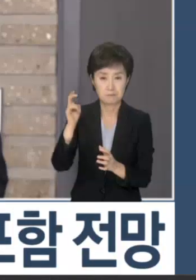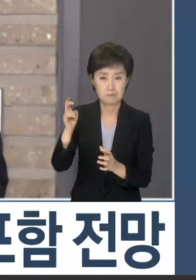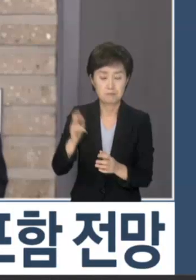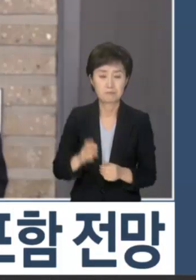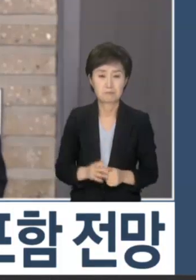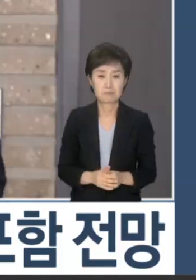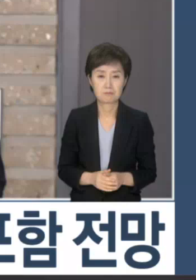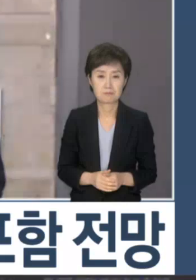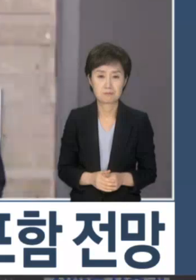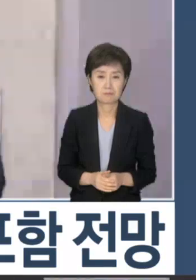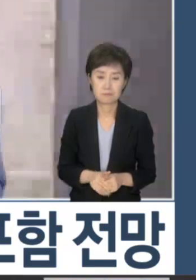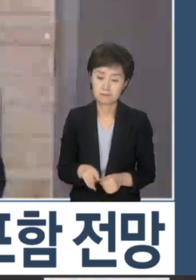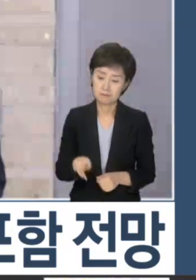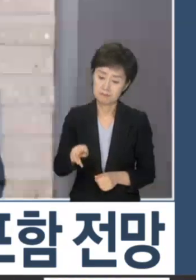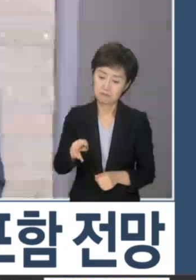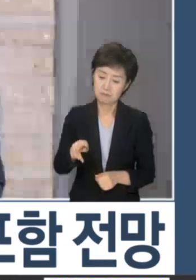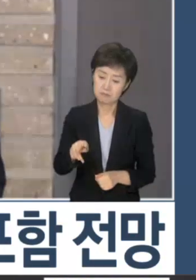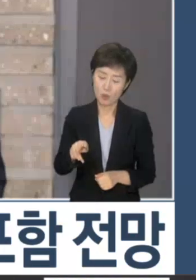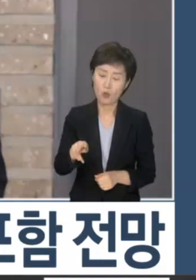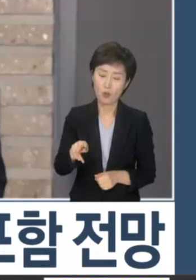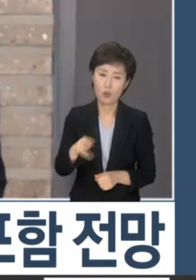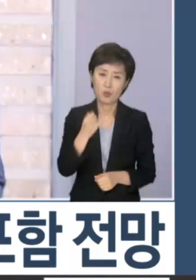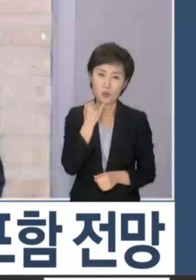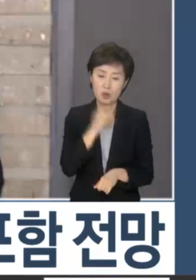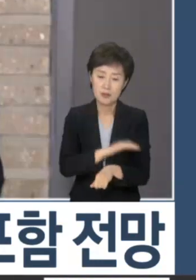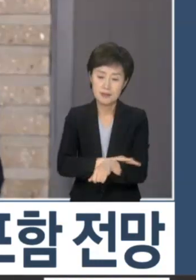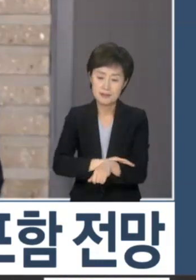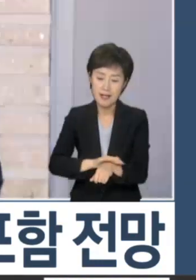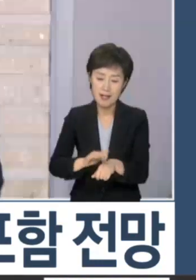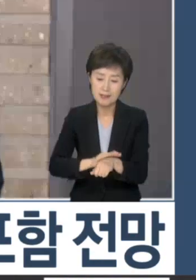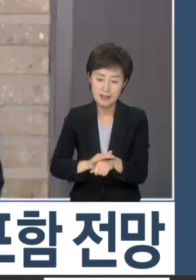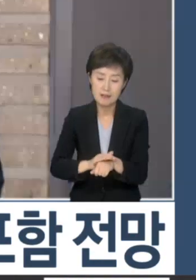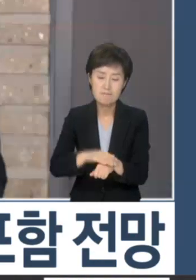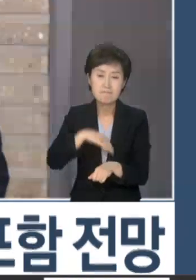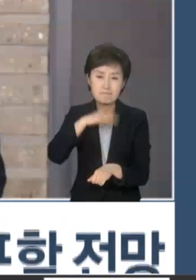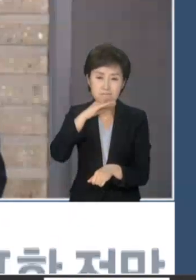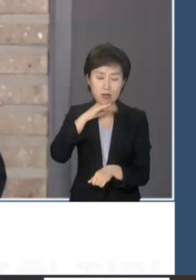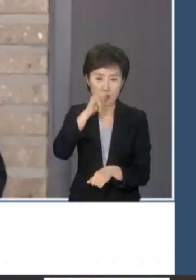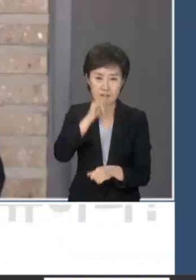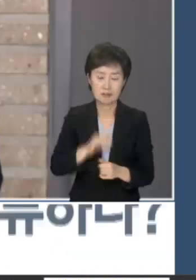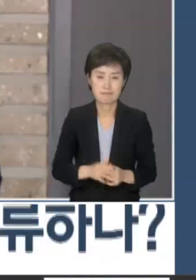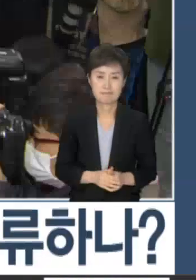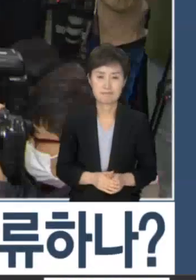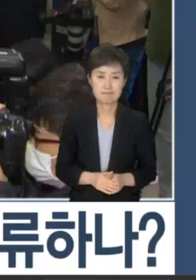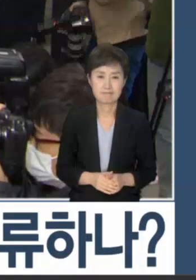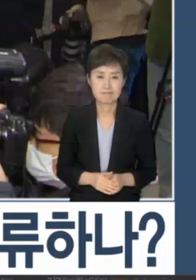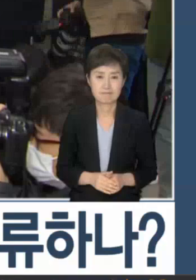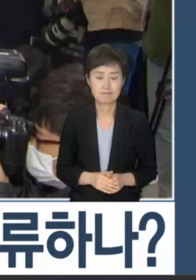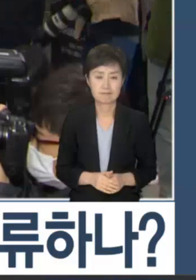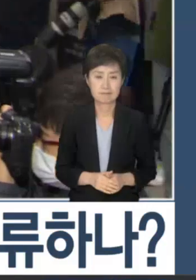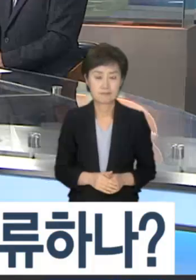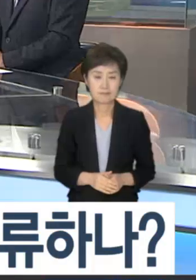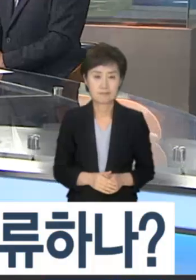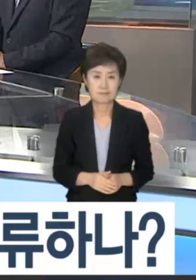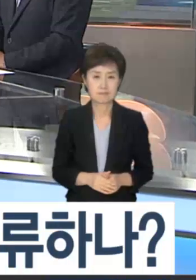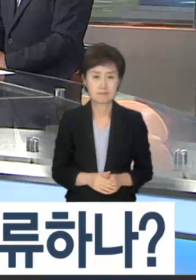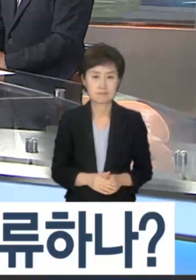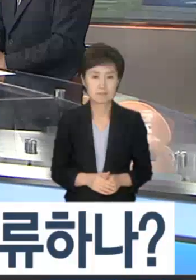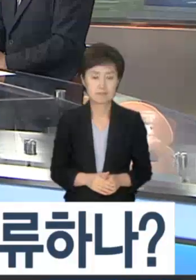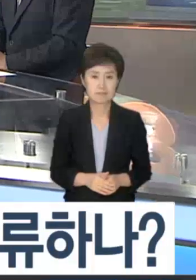부분에 대해서는 아마도 우리가 좀 기대를 볼수 있지 않을까 싶습니다. 마찬가지 질문 드릴게요. 어떻게